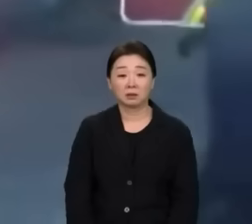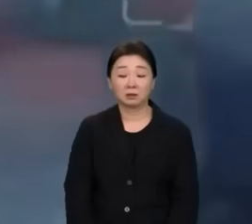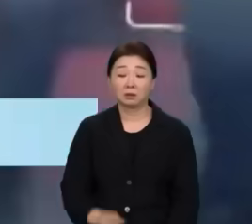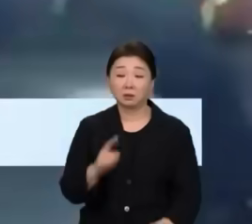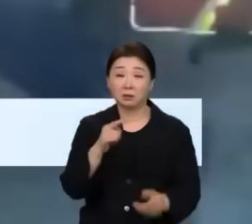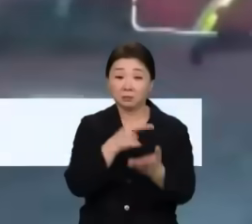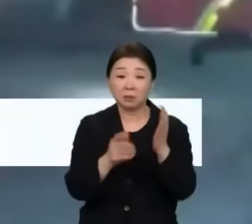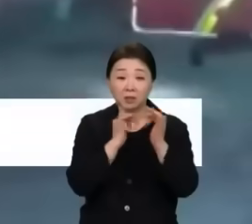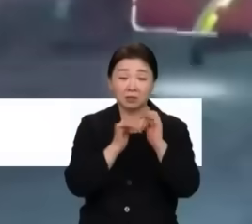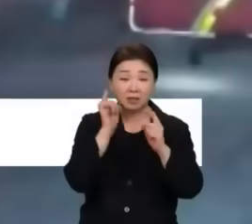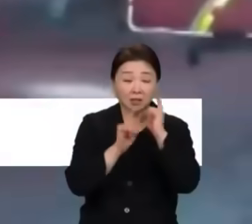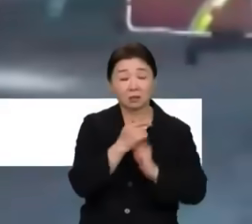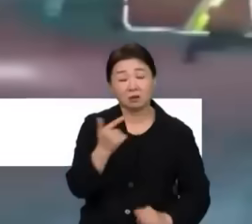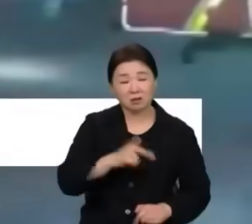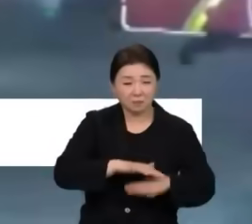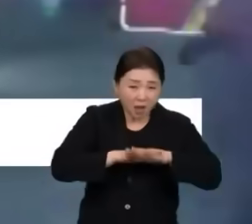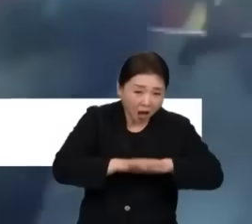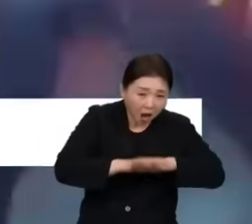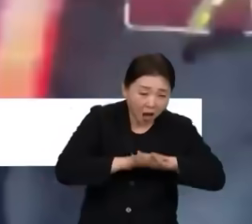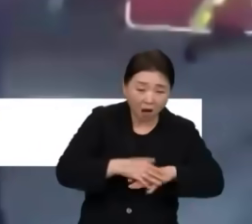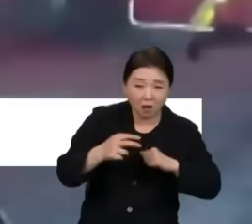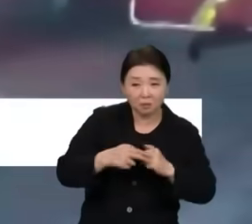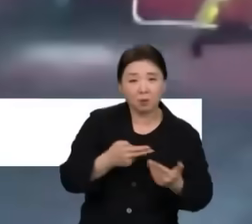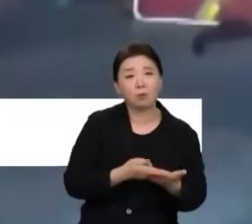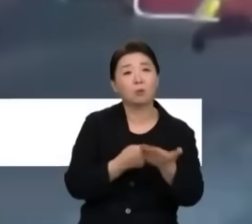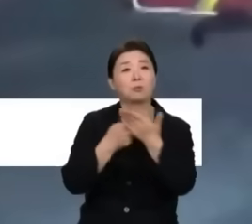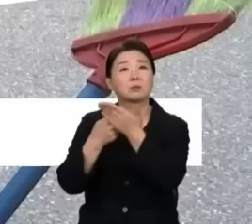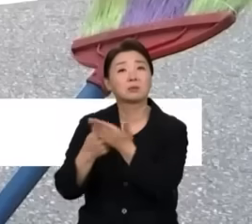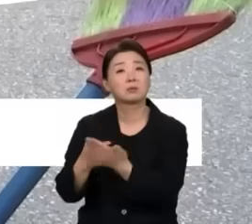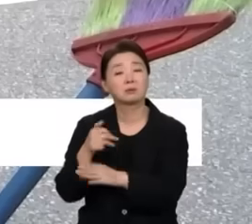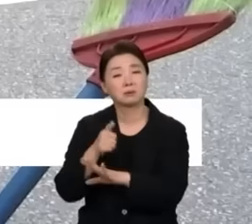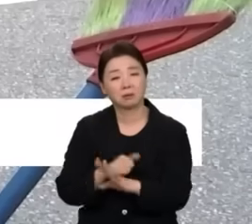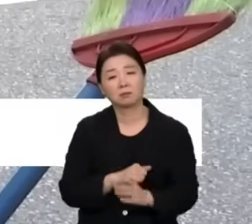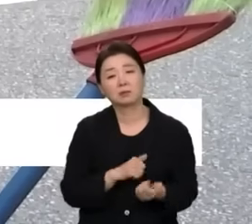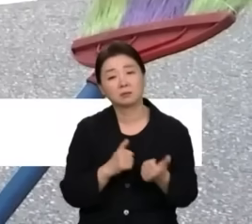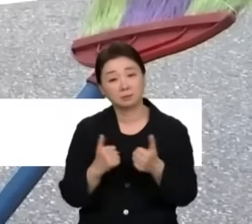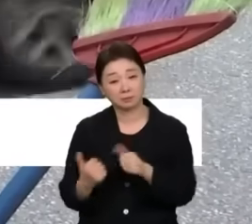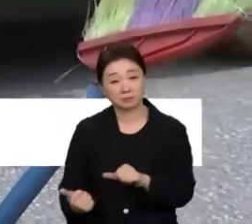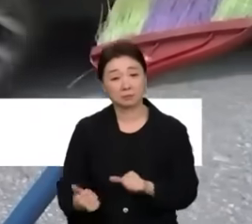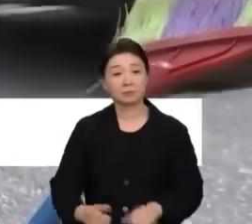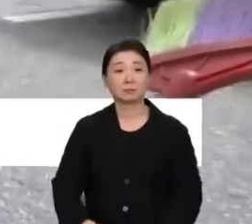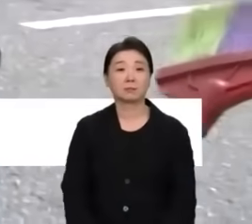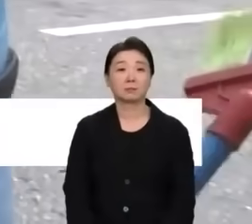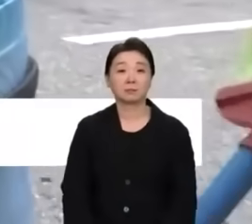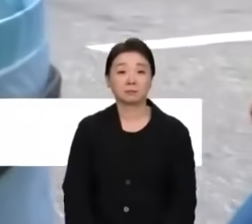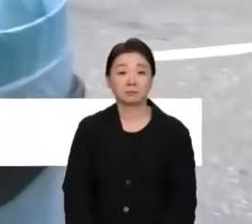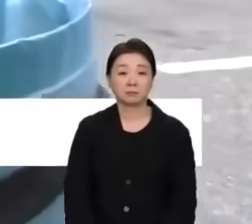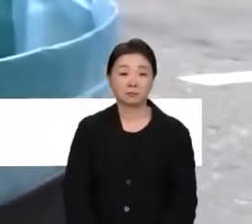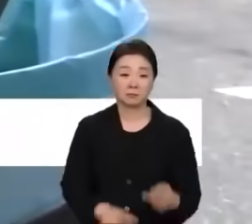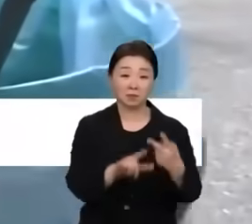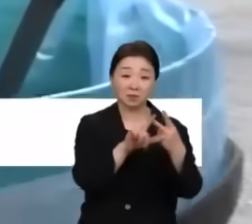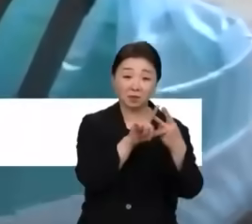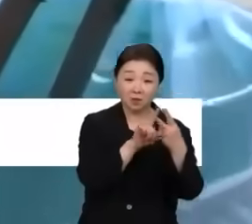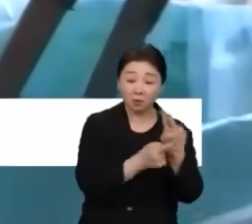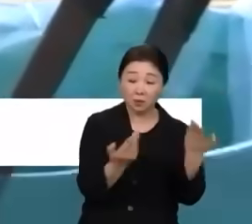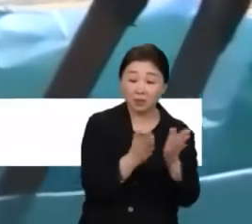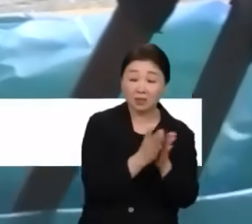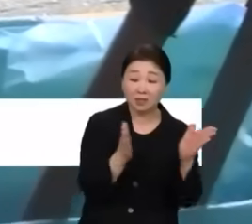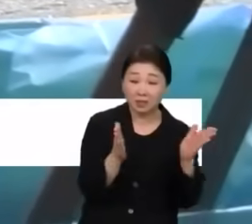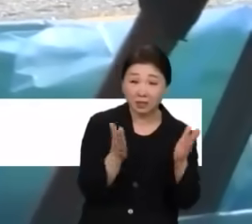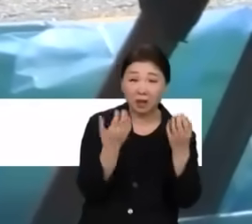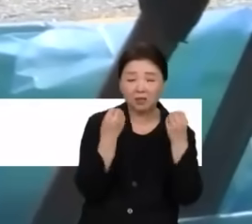피해자는 심폐소생술하며 인근 병원으로 옮겨졌지만 결국 숨졌습니다. 지난 2월 일을 시작한